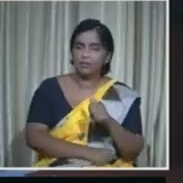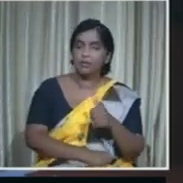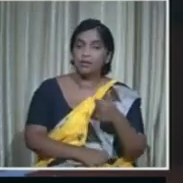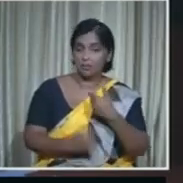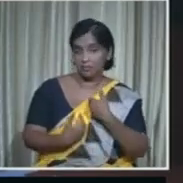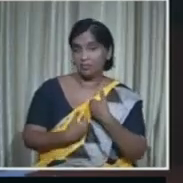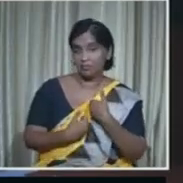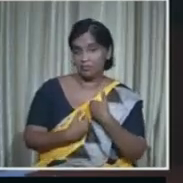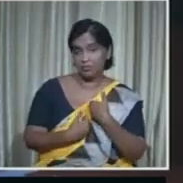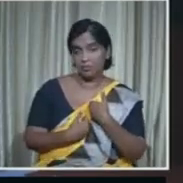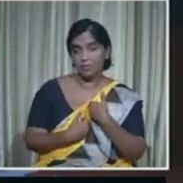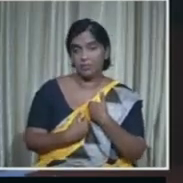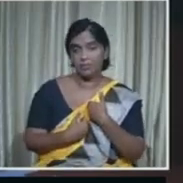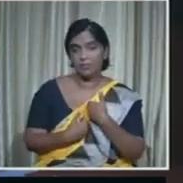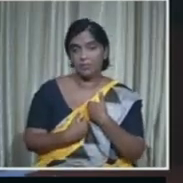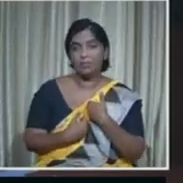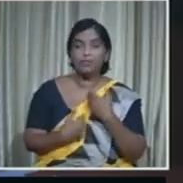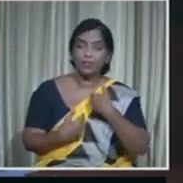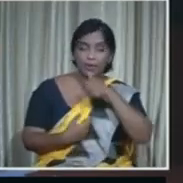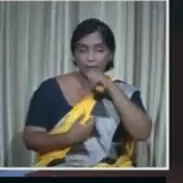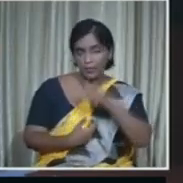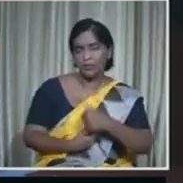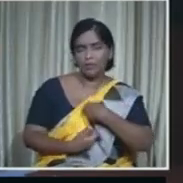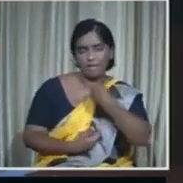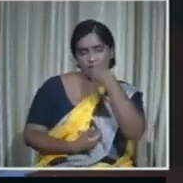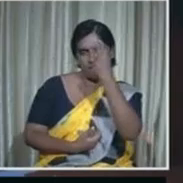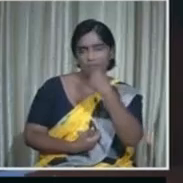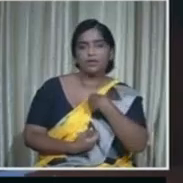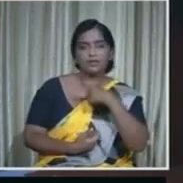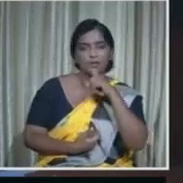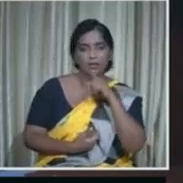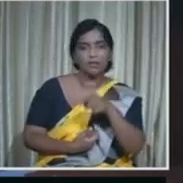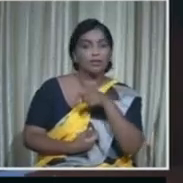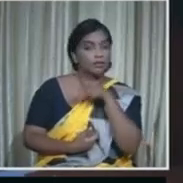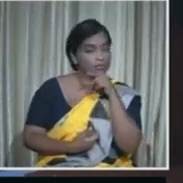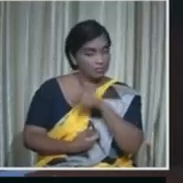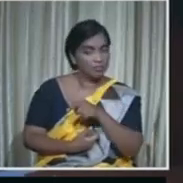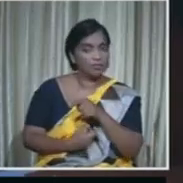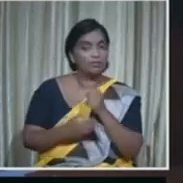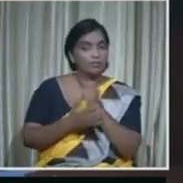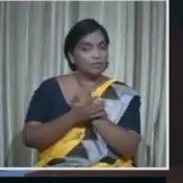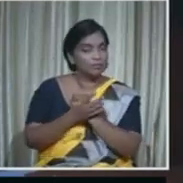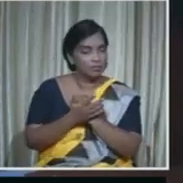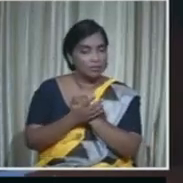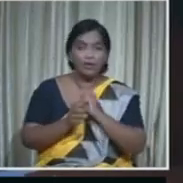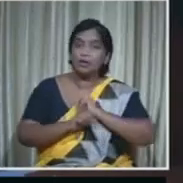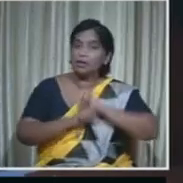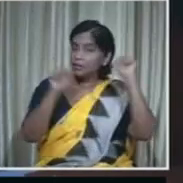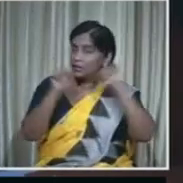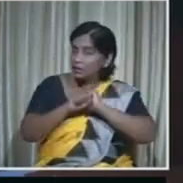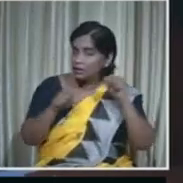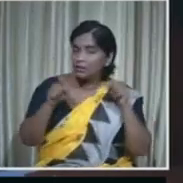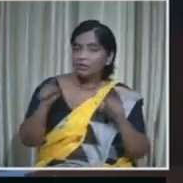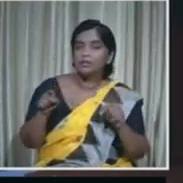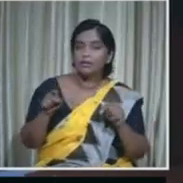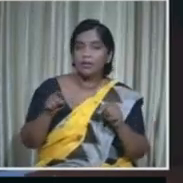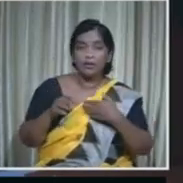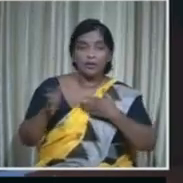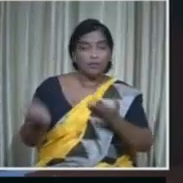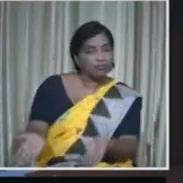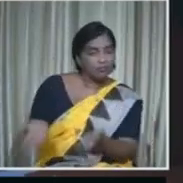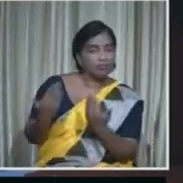අපේ තියෙන හෘද සාක්ෂිය මා කියන්නේ මේ කිසිදු උද්ඝෝෂණය කිසිදු